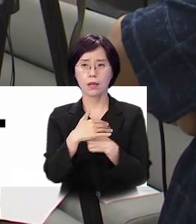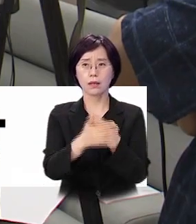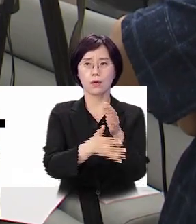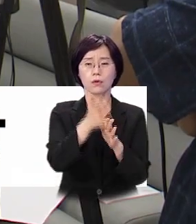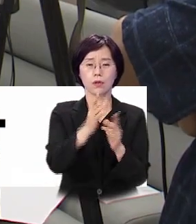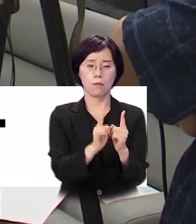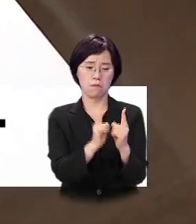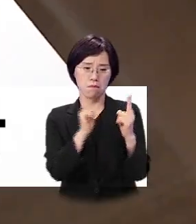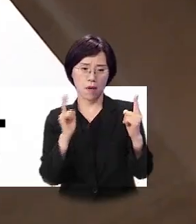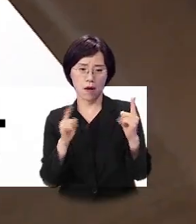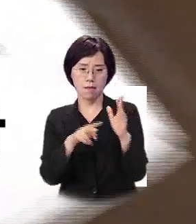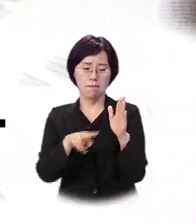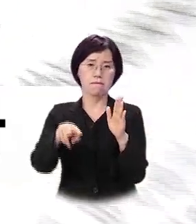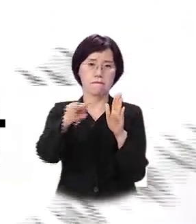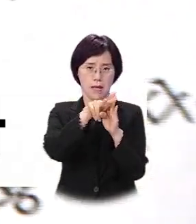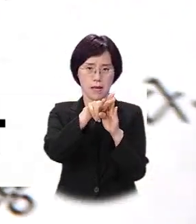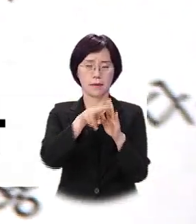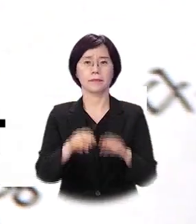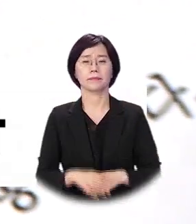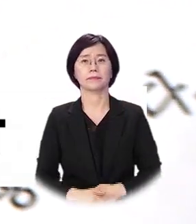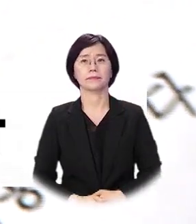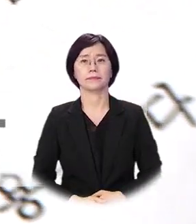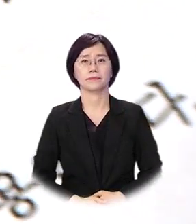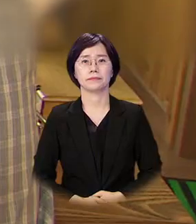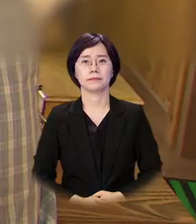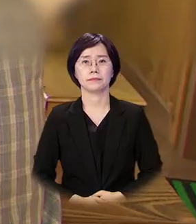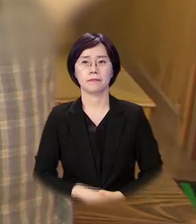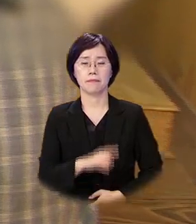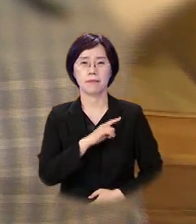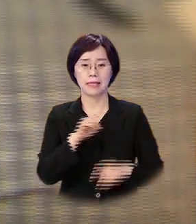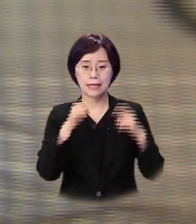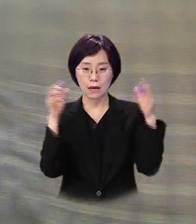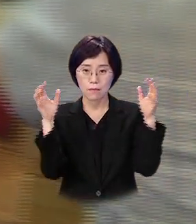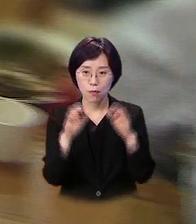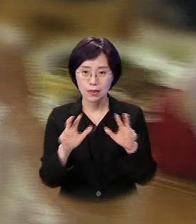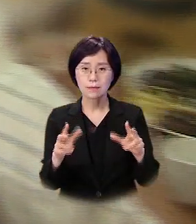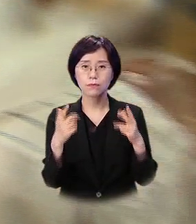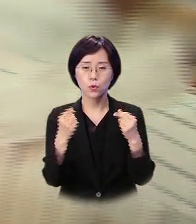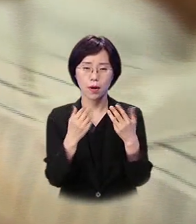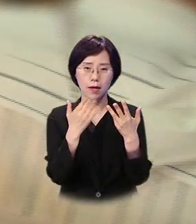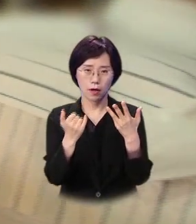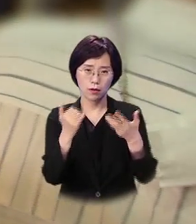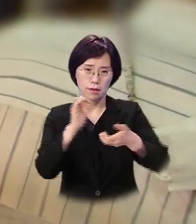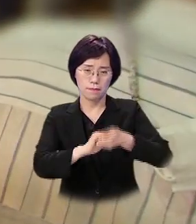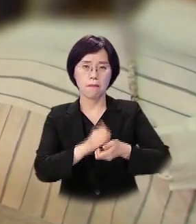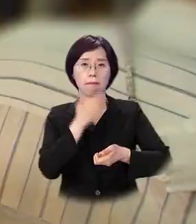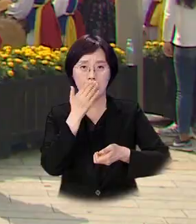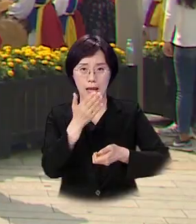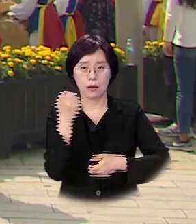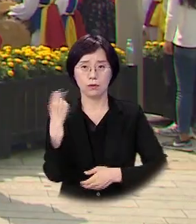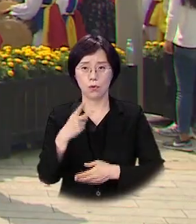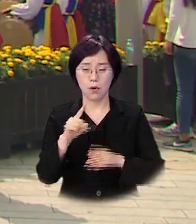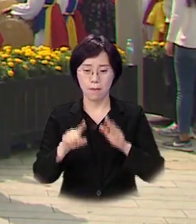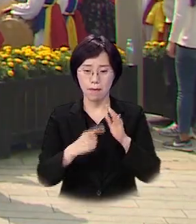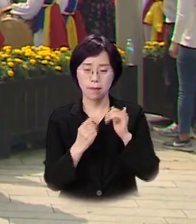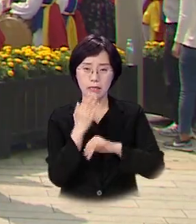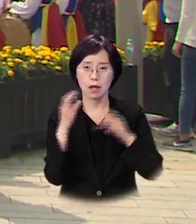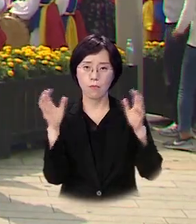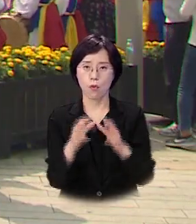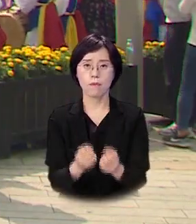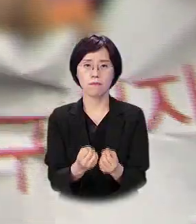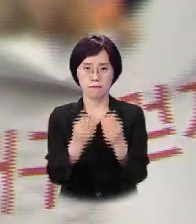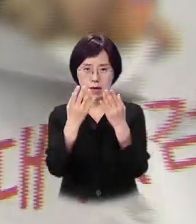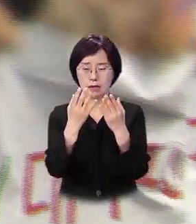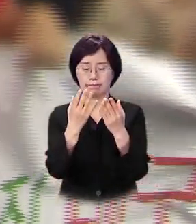대구시가 거리 두기를 2단계로 격상했습니다. 우선 사적 모임은 지금처럼 8명까지 허용되고 100명 이상 모임이나